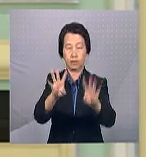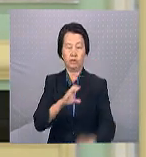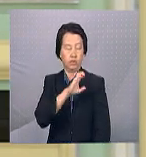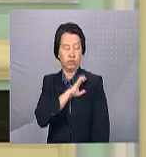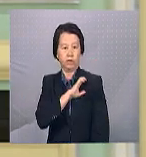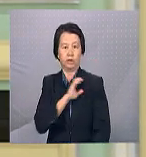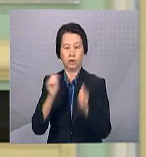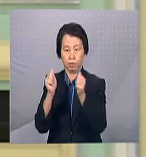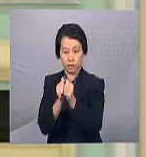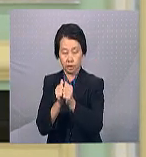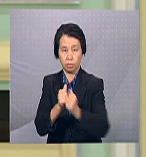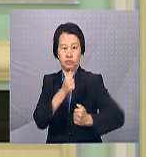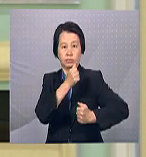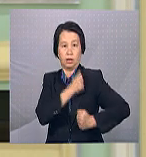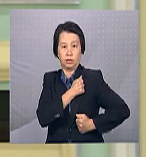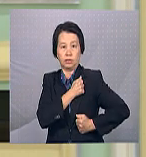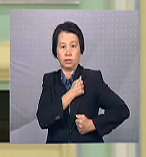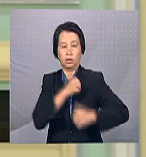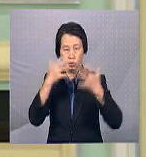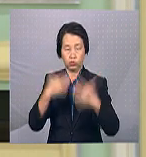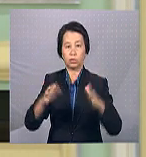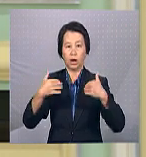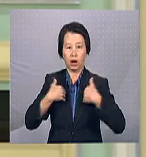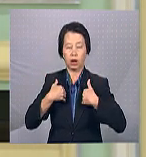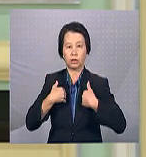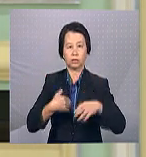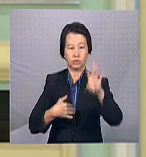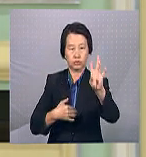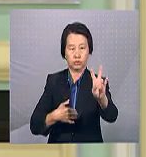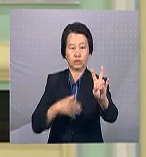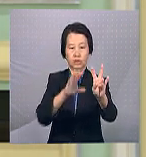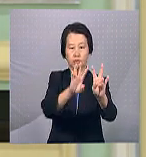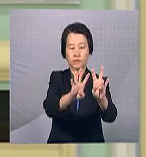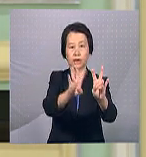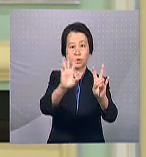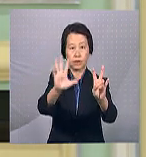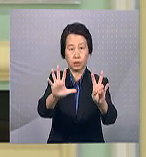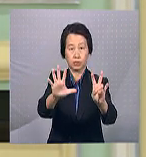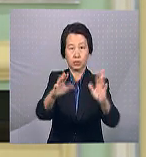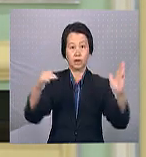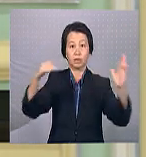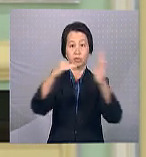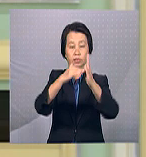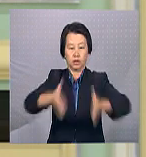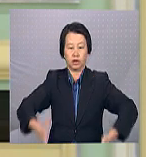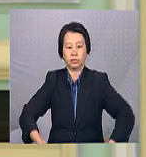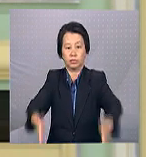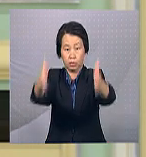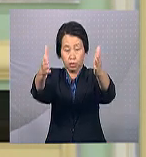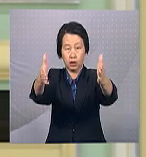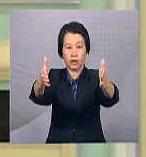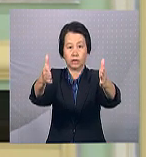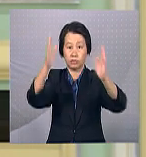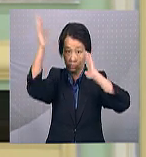PDRM bersama dengan ATM telah mengadakan sebanyak 745 sekatan jalan raya di seluruh negara